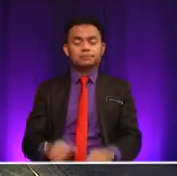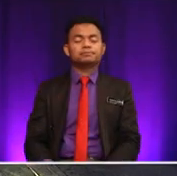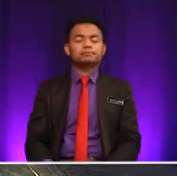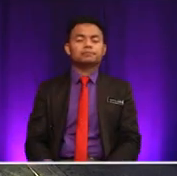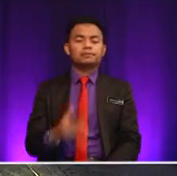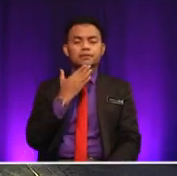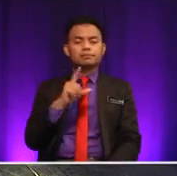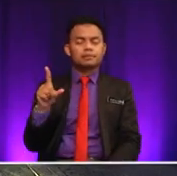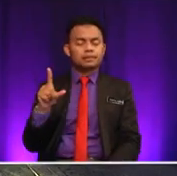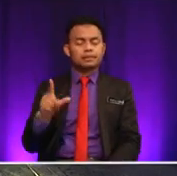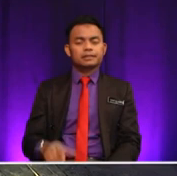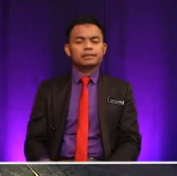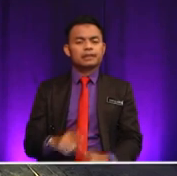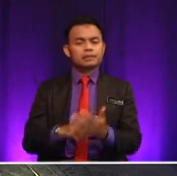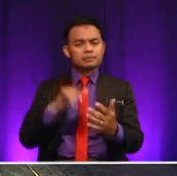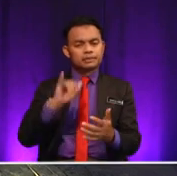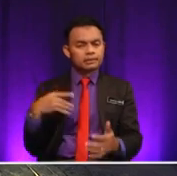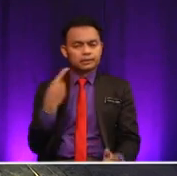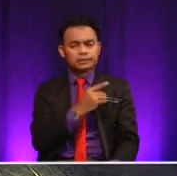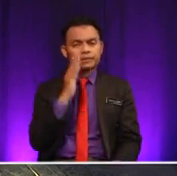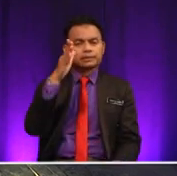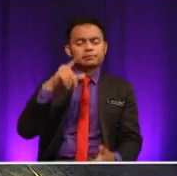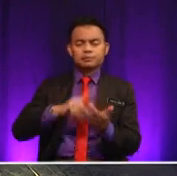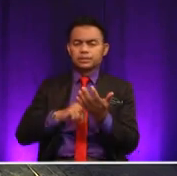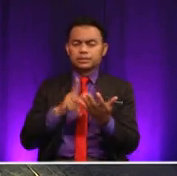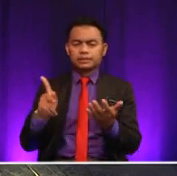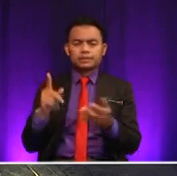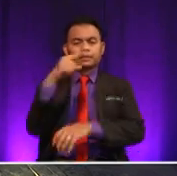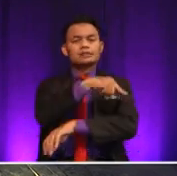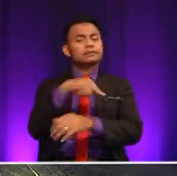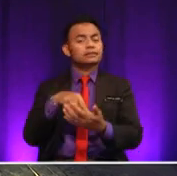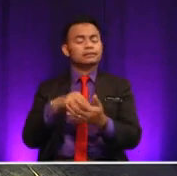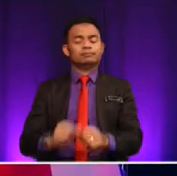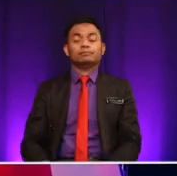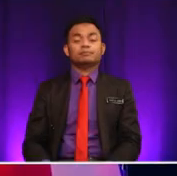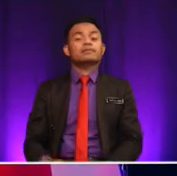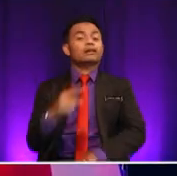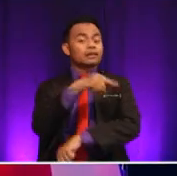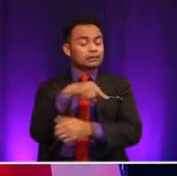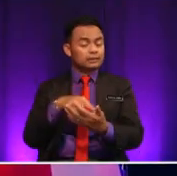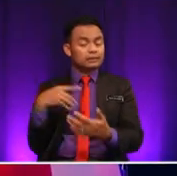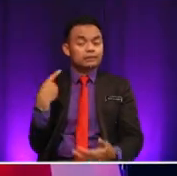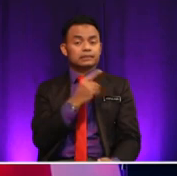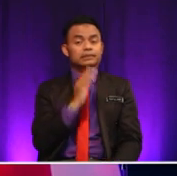bincangkan bagi sesi kita pada hari ini kita akan belajar bidang empat